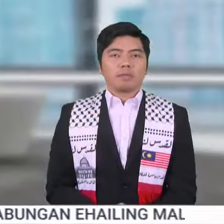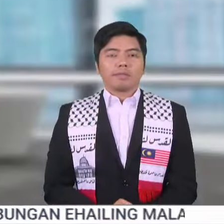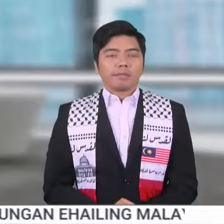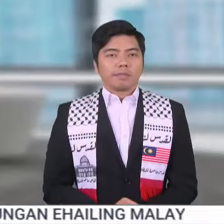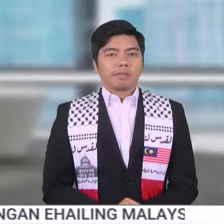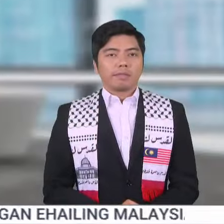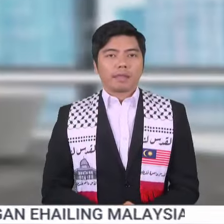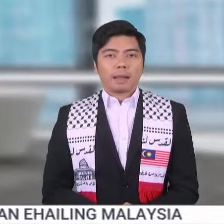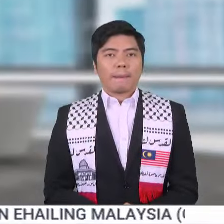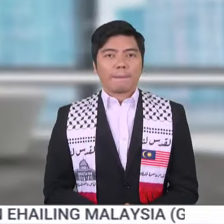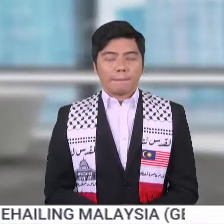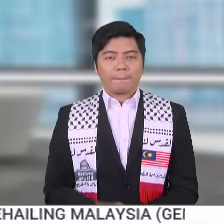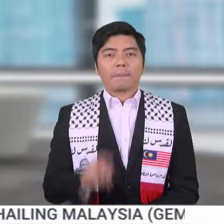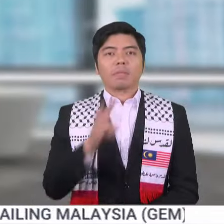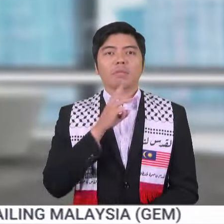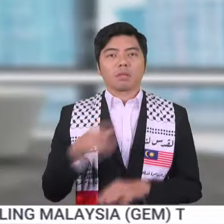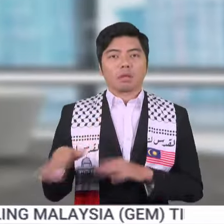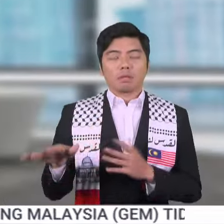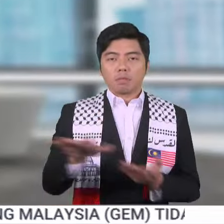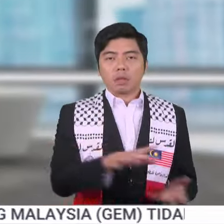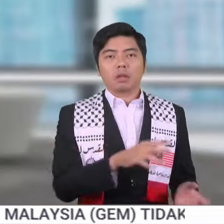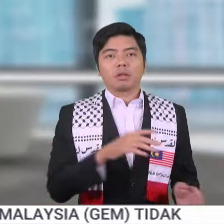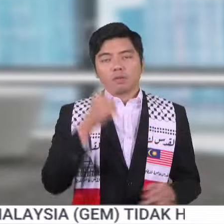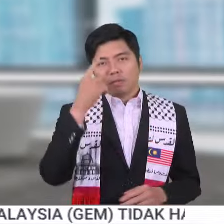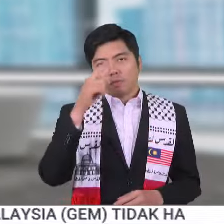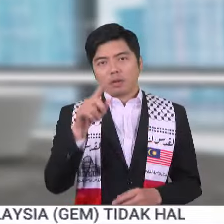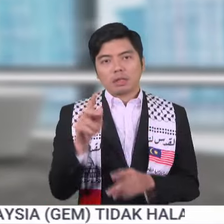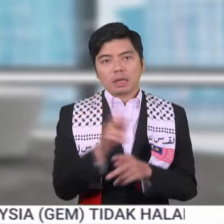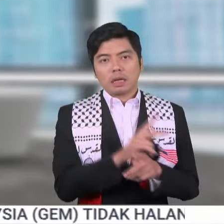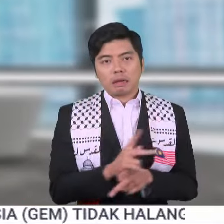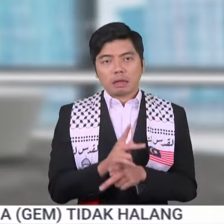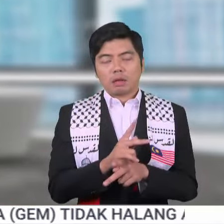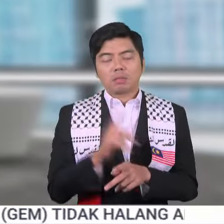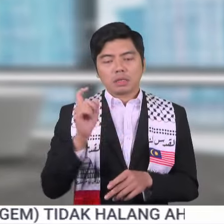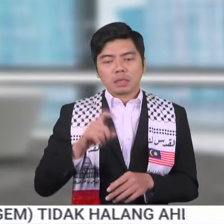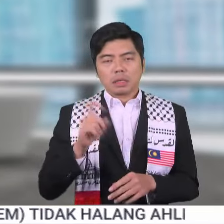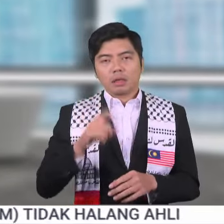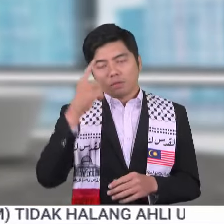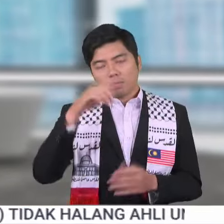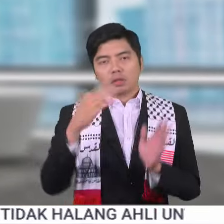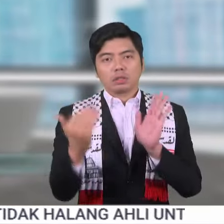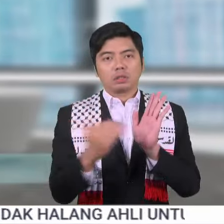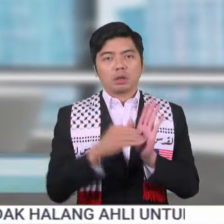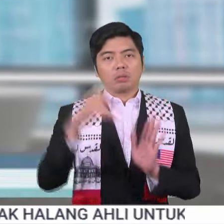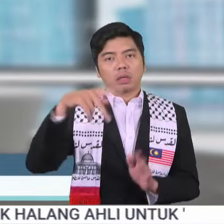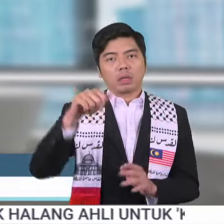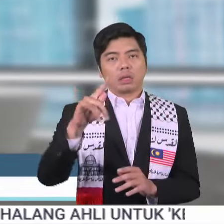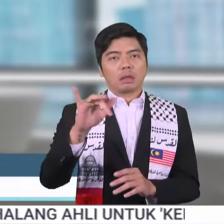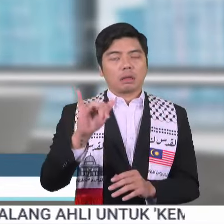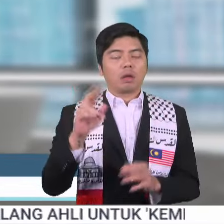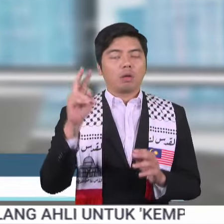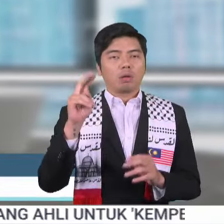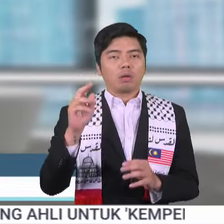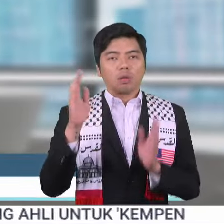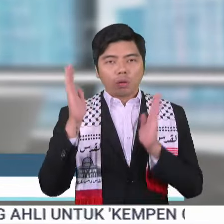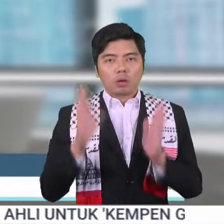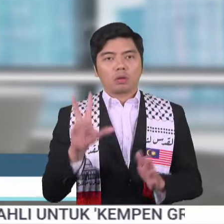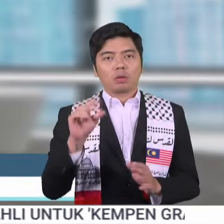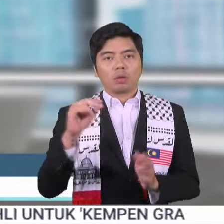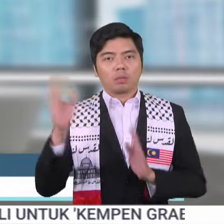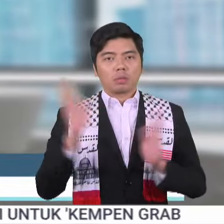PBT perairan negara sentiasa dipantau bagi menyekat kemasukan Parti kerjasama awam juga membantu pihak berkuasa membanteras